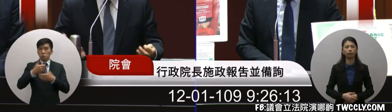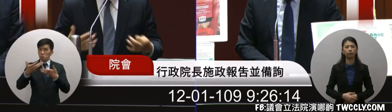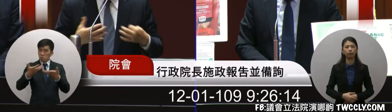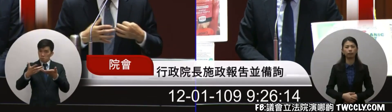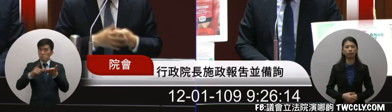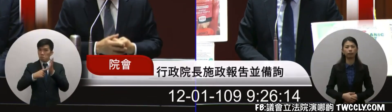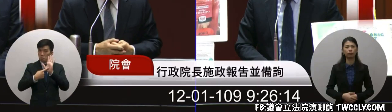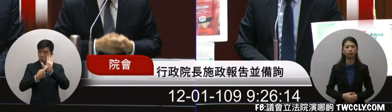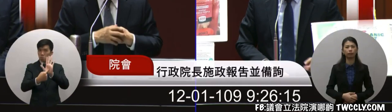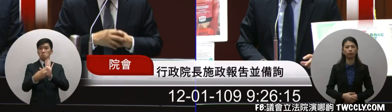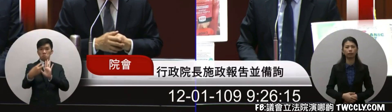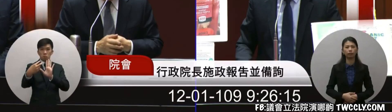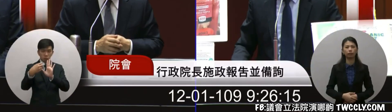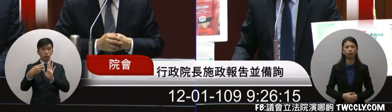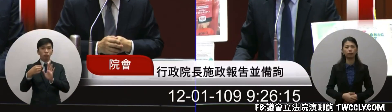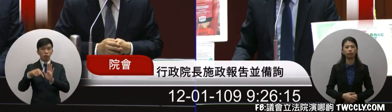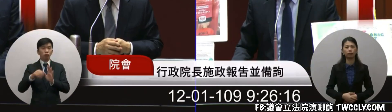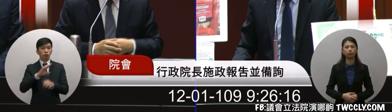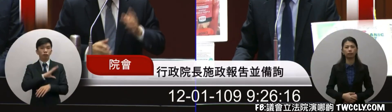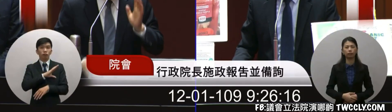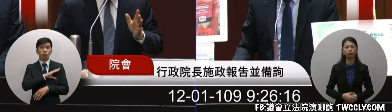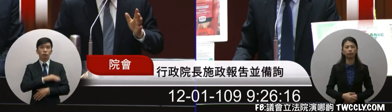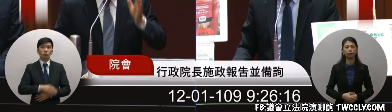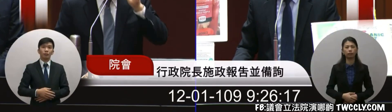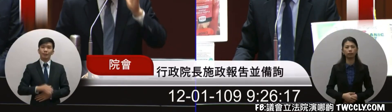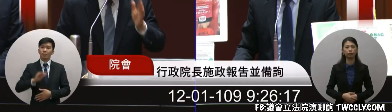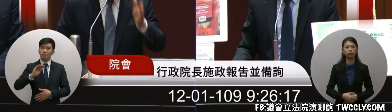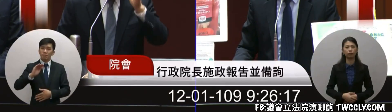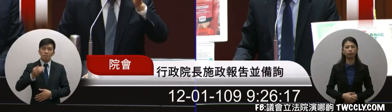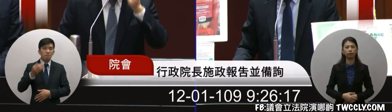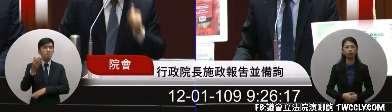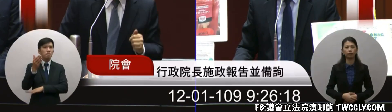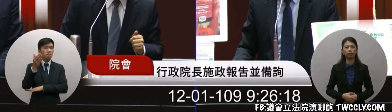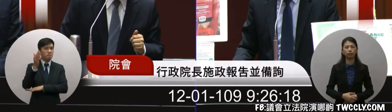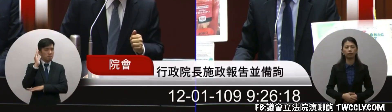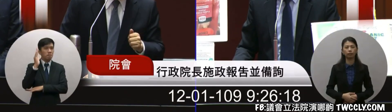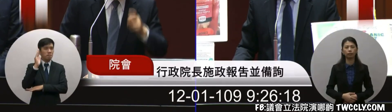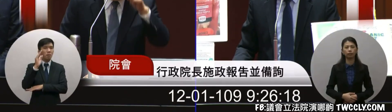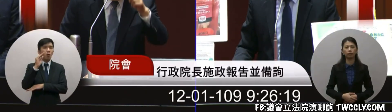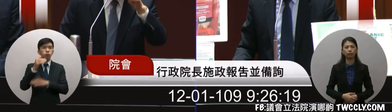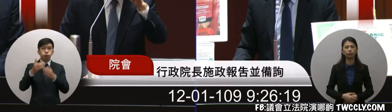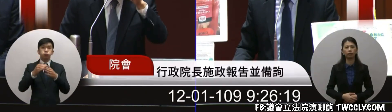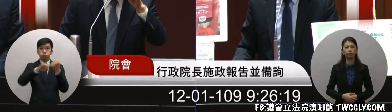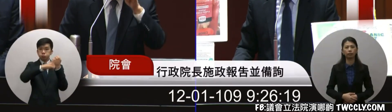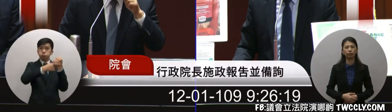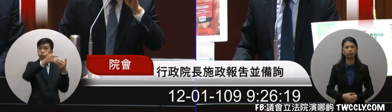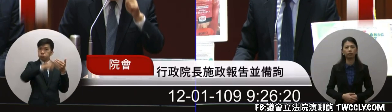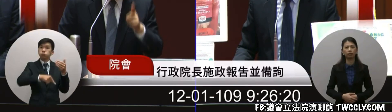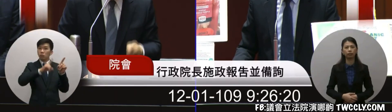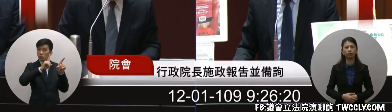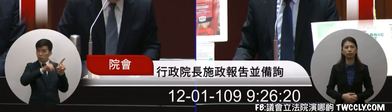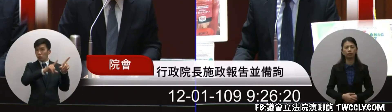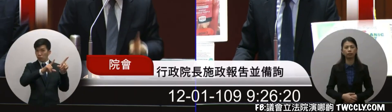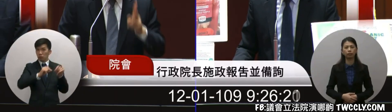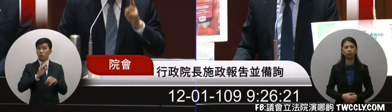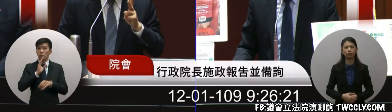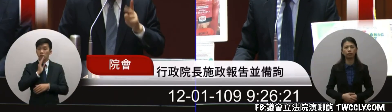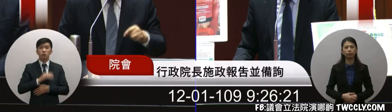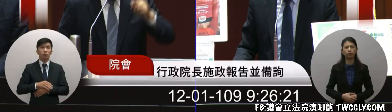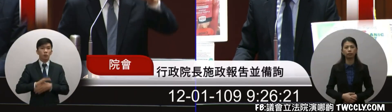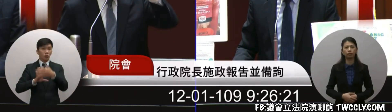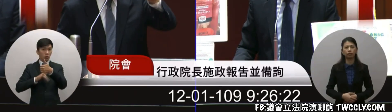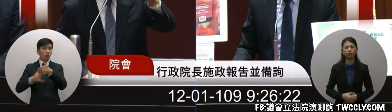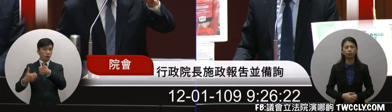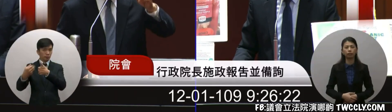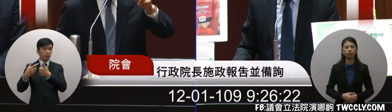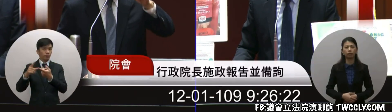世界看到台湾，这也必须的。但政府应该依法行政，这委员的指教很对。第二，